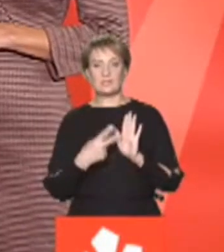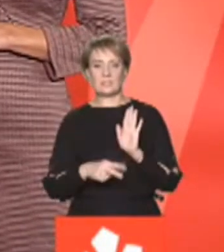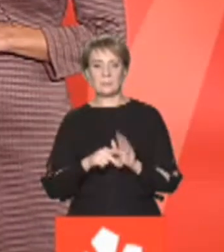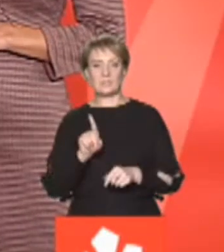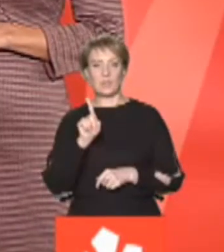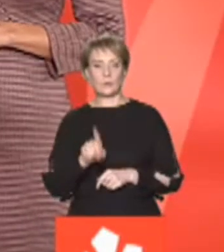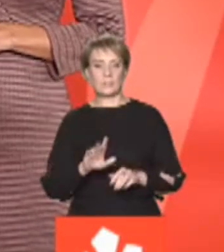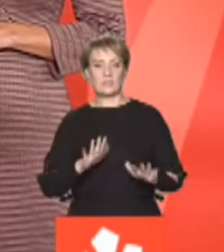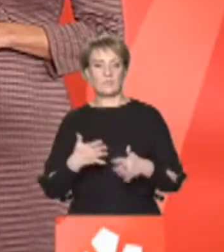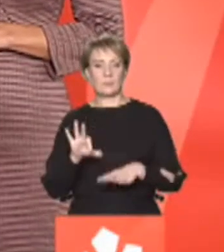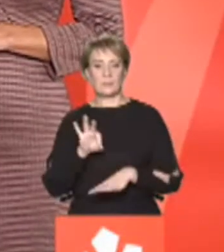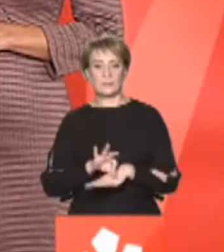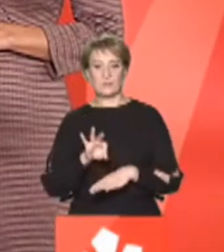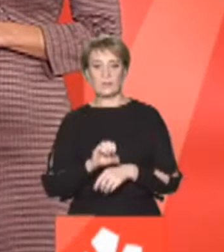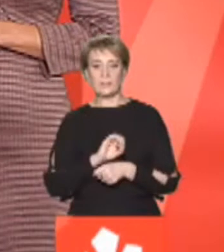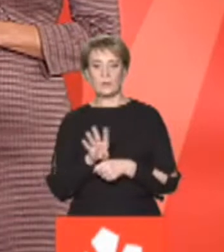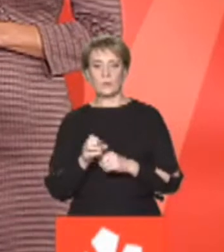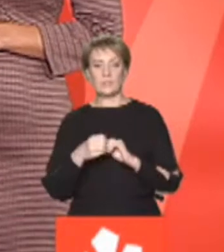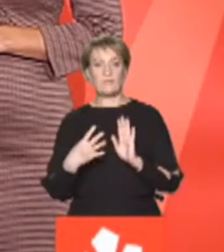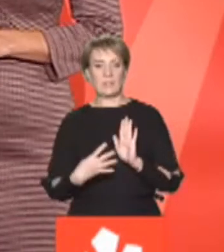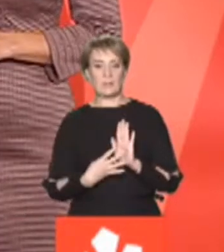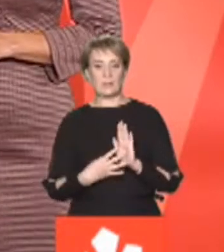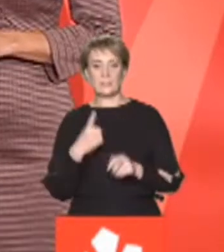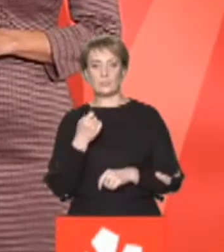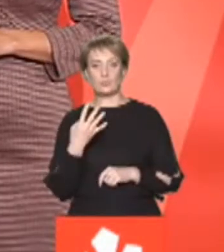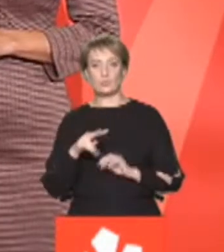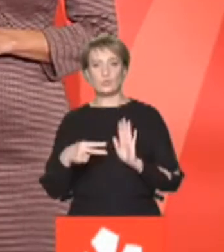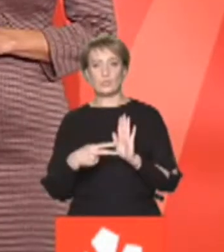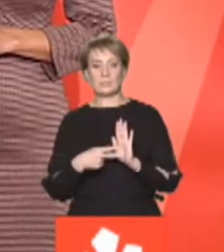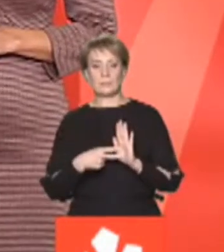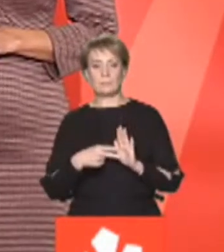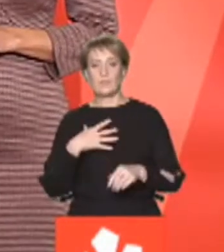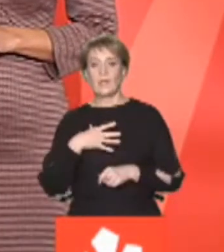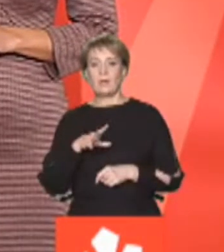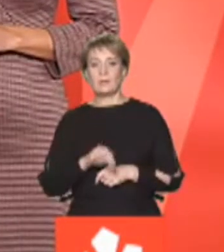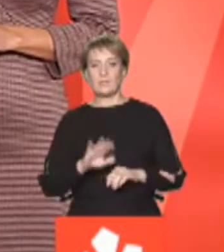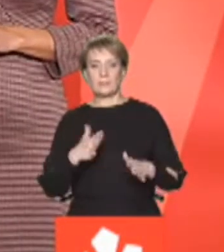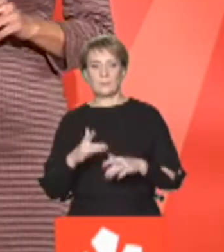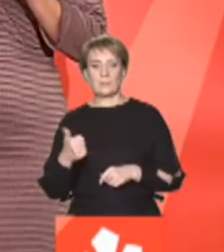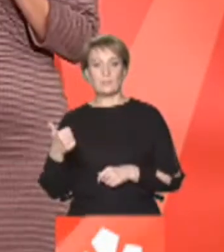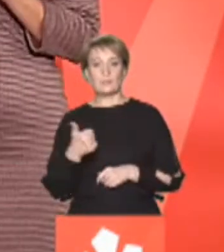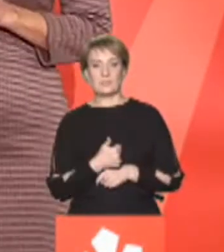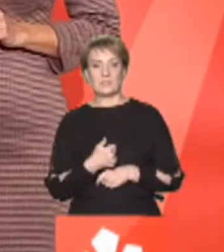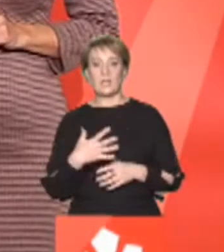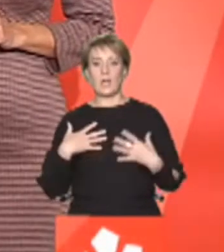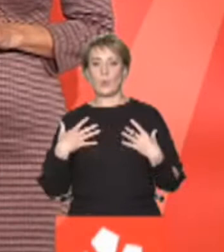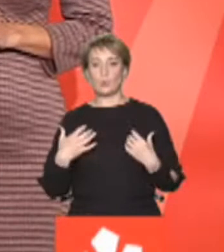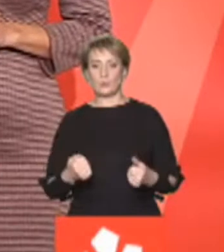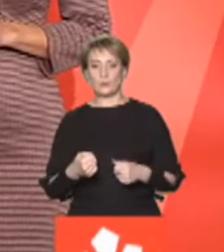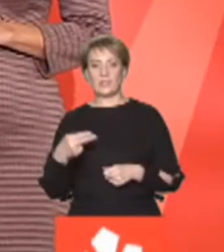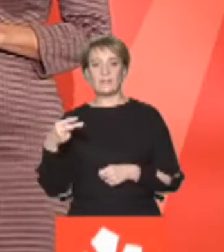9371 випадок захворюваності на COVID-19, 147 летальних випадків. Це за тиждень. Натомість одужало